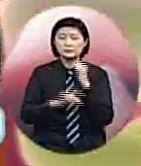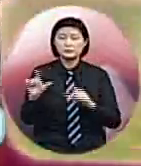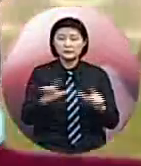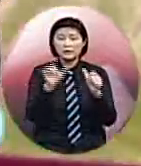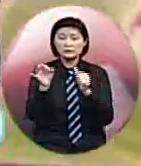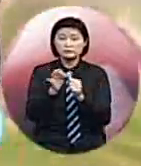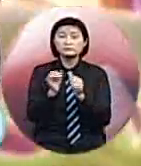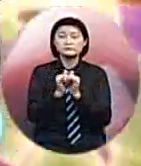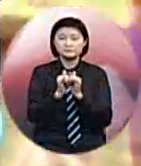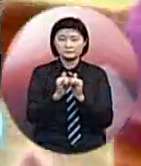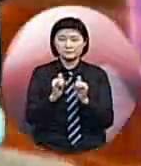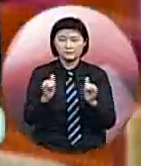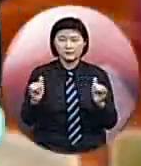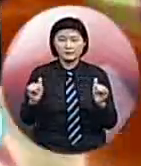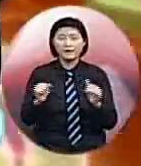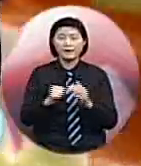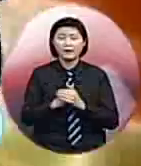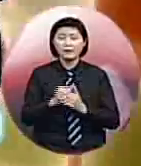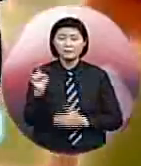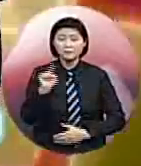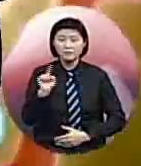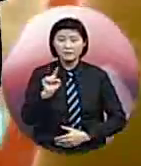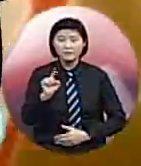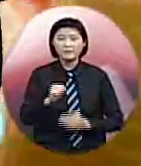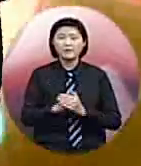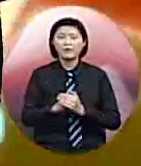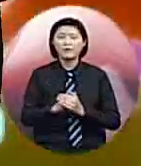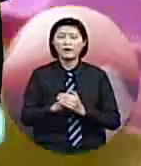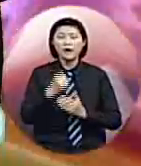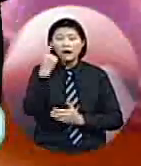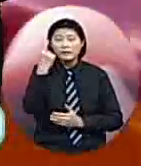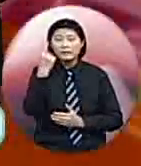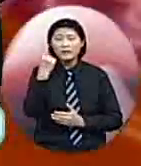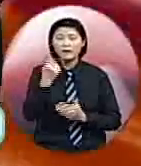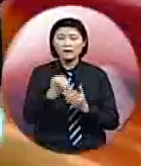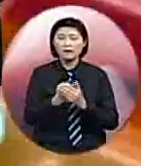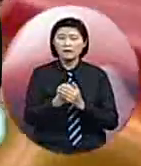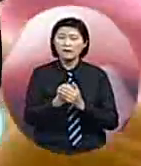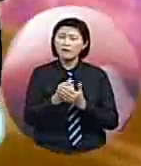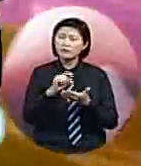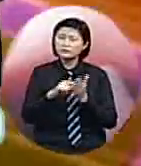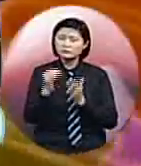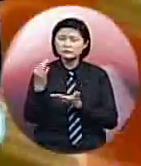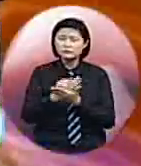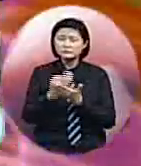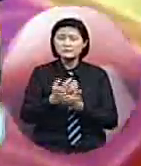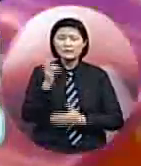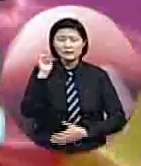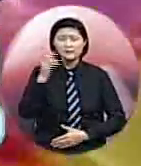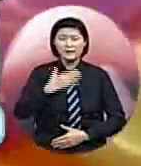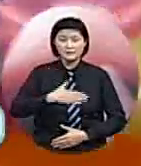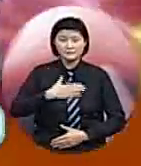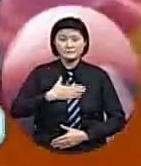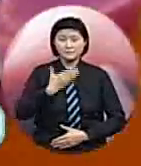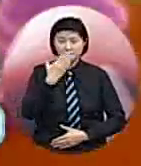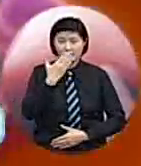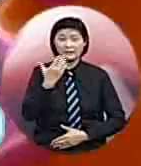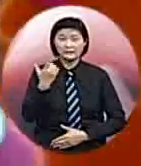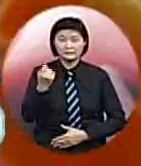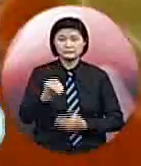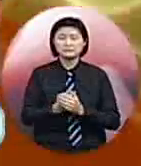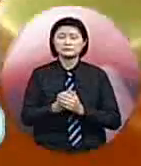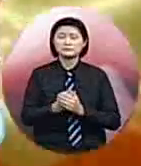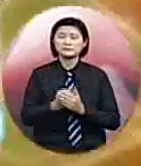기초생활수급자 아시죠? 기초생활수급자 하면은 월에 얼마 정도라는 거 감이 오실 겁니다. 아마 기초생활수급을